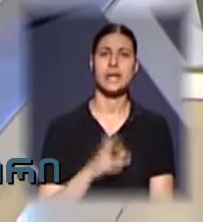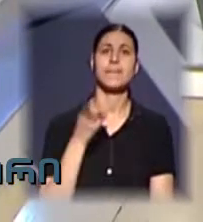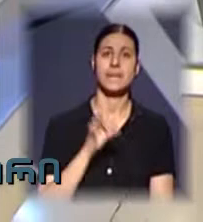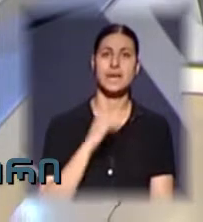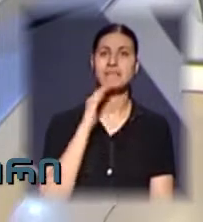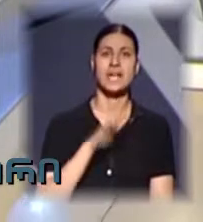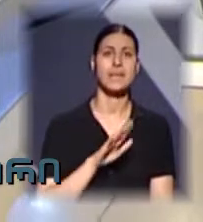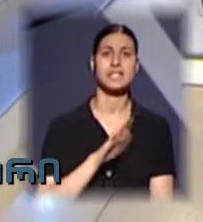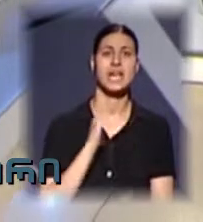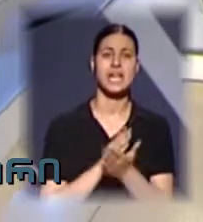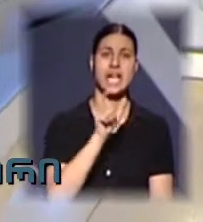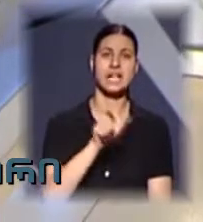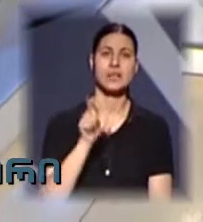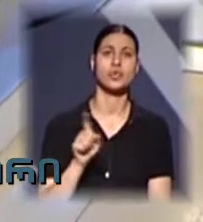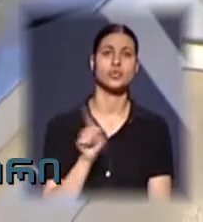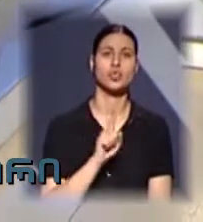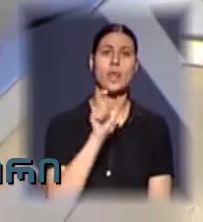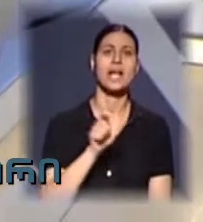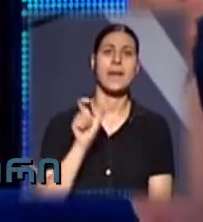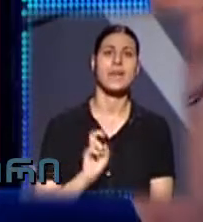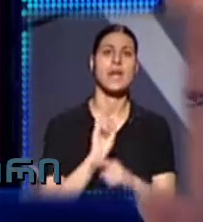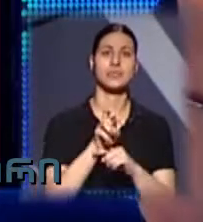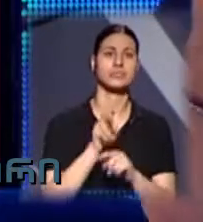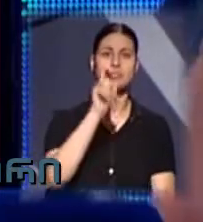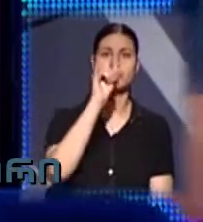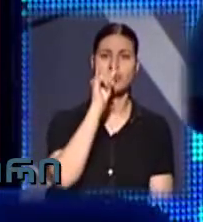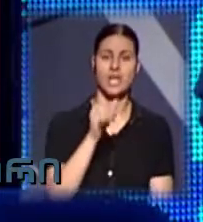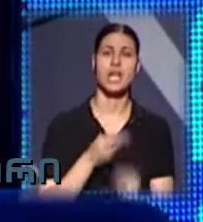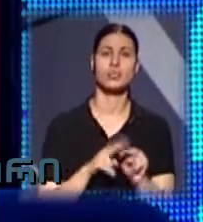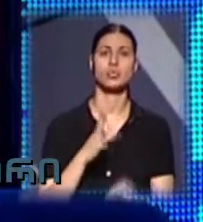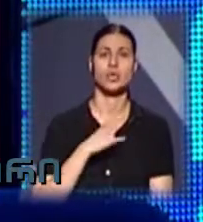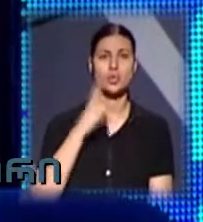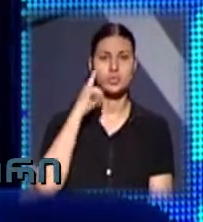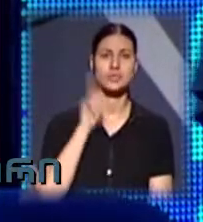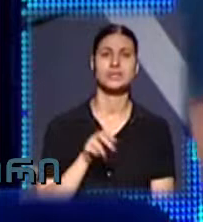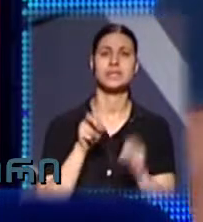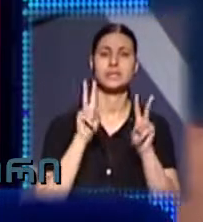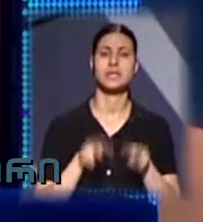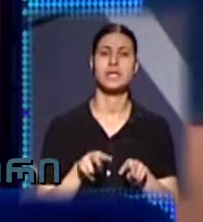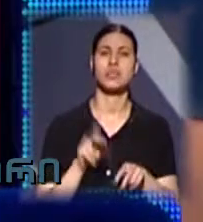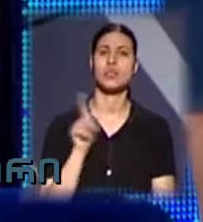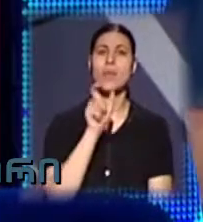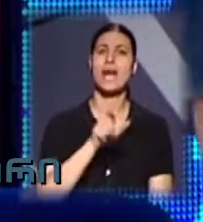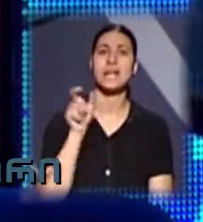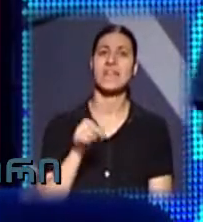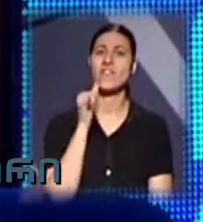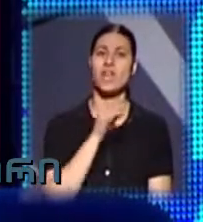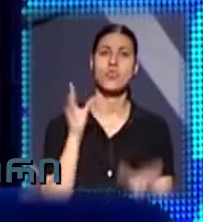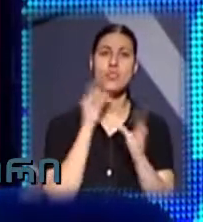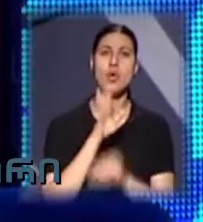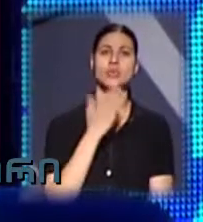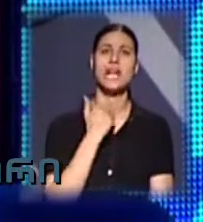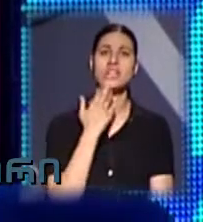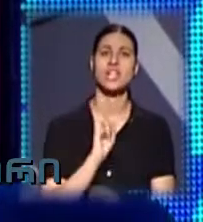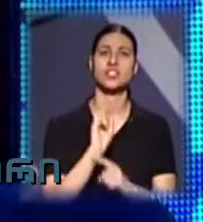მაგრამ საკმარისი არ არის ადამიანისთვის, რომ ადამიანის შეუძლია რომ აძვრეს. ამიტომ ეს უნდა იყოს გათვალისწინებული, რომ ადამიანმა ვერ მოახერხოს